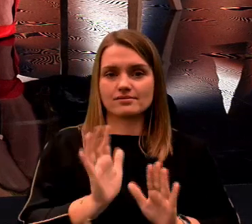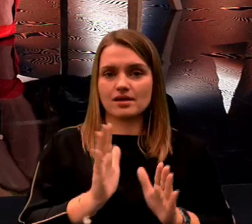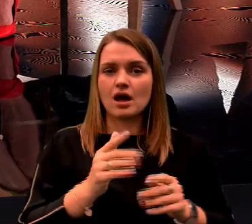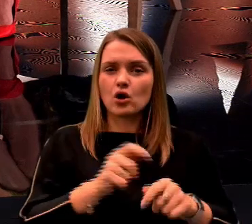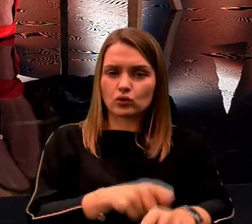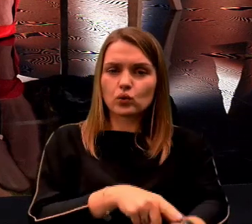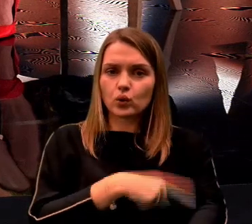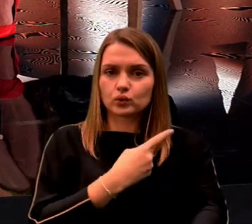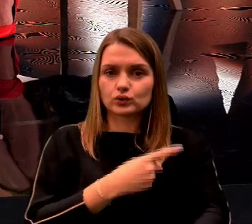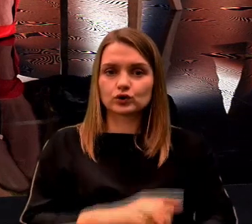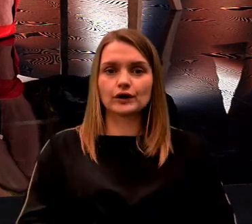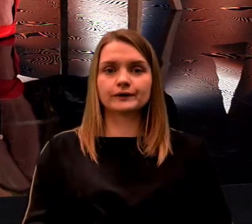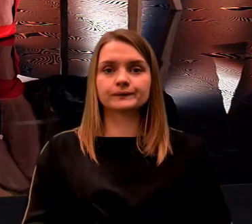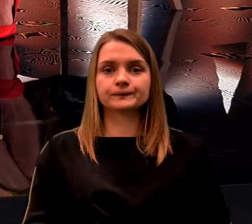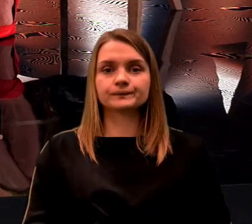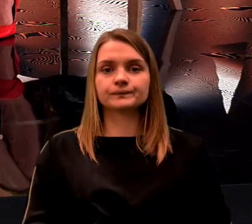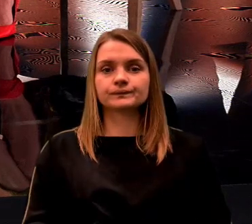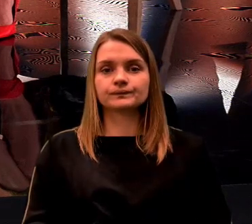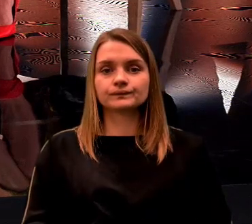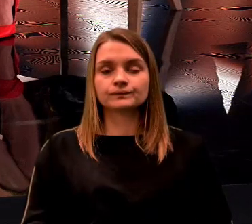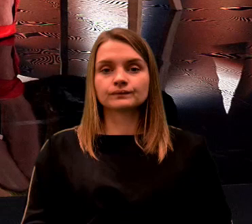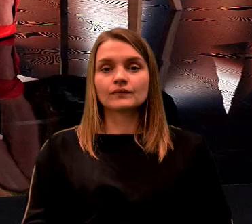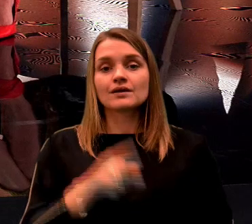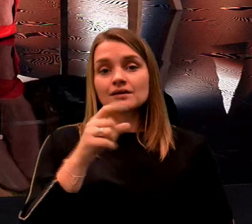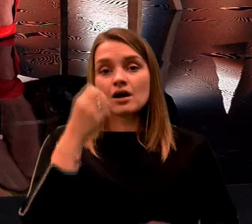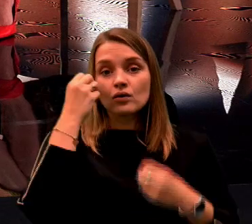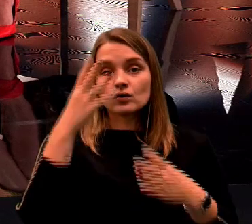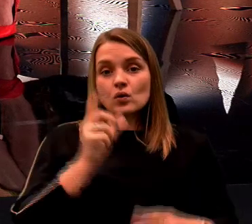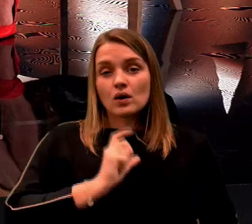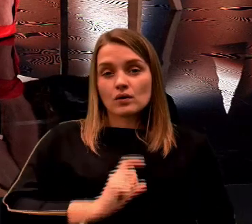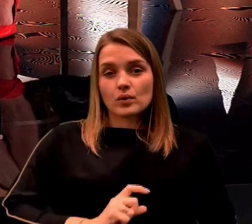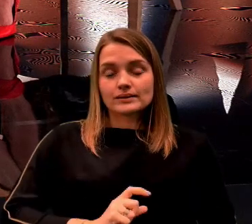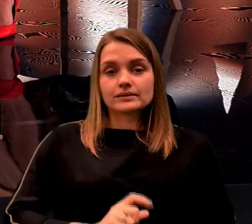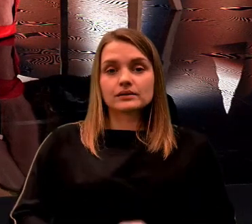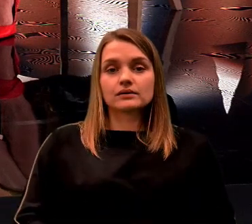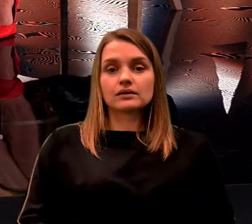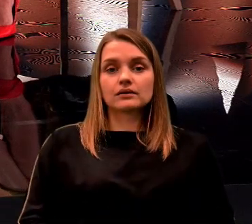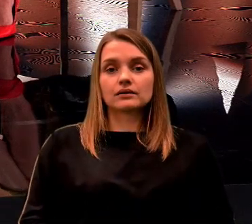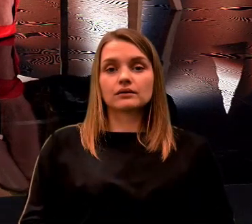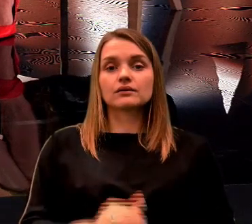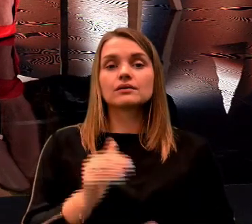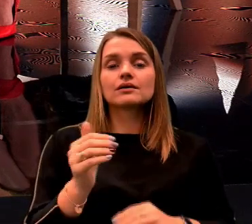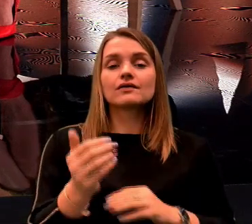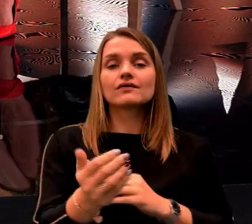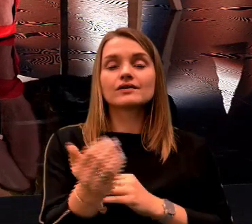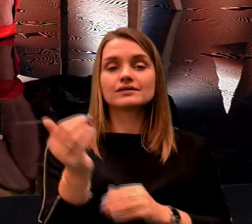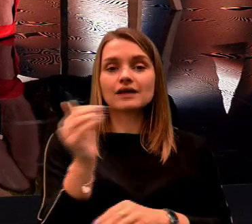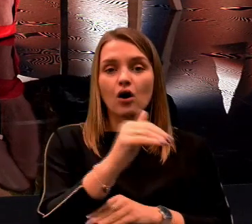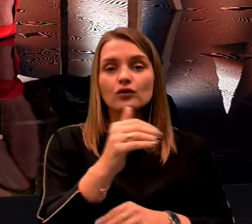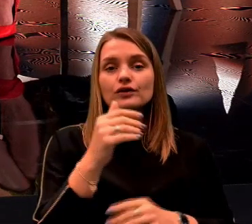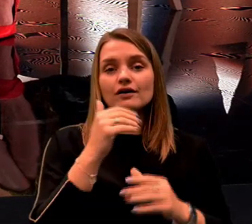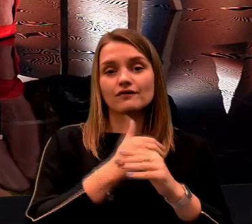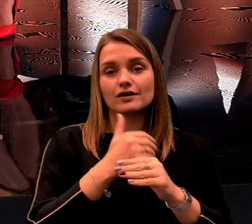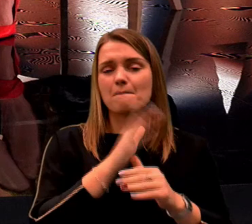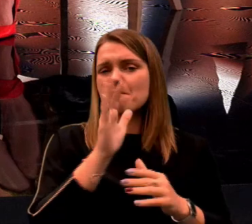to, o czym pan wspomniał, kultura w firmie, jaka jest, prawda, ta kultura korporacyjna. No, w zachodnich firmach ta kultura ma